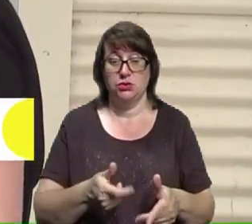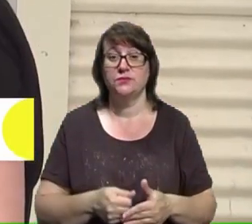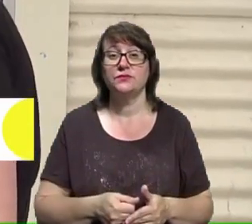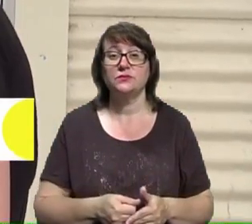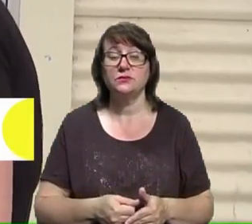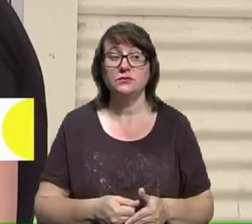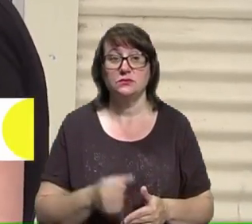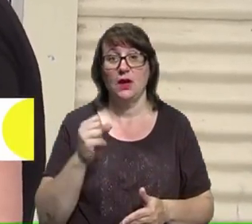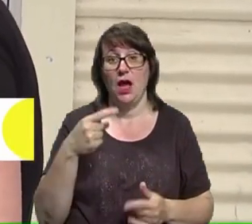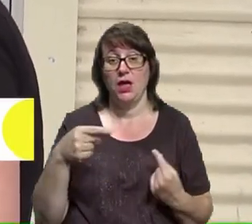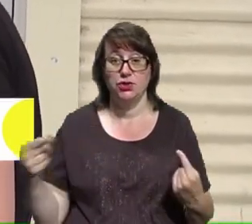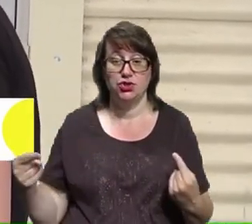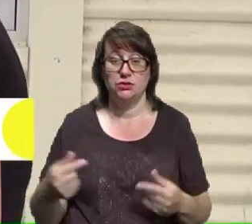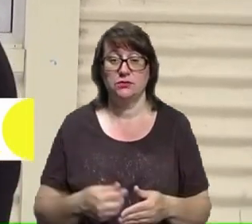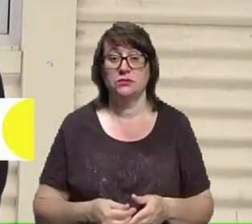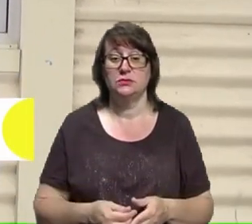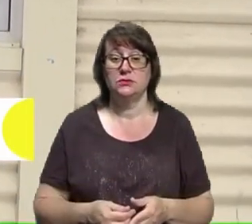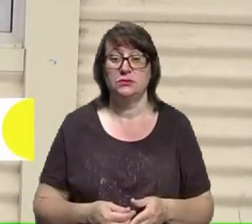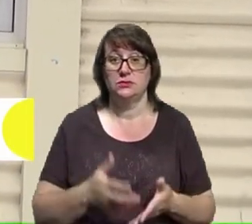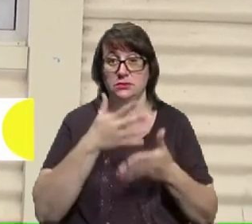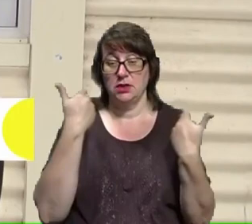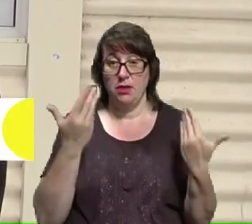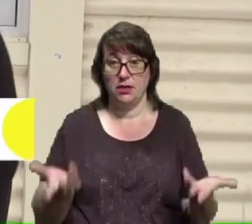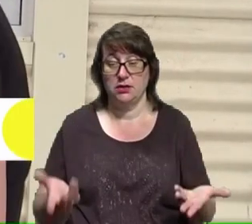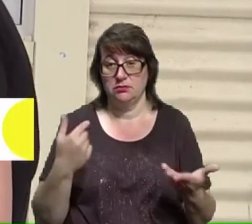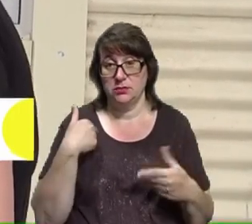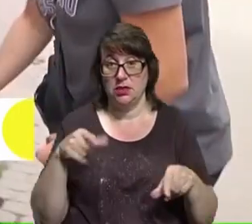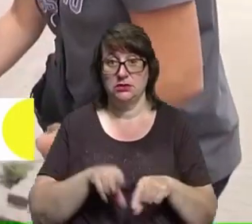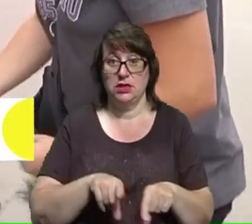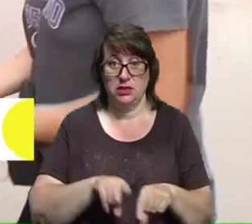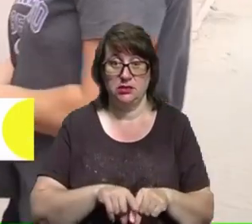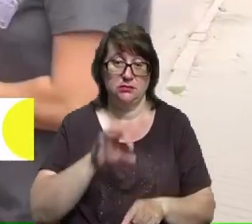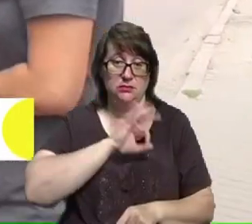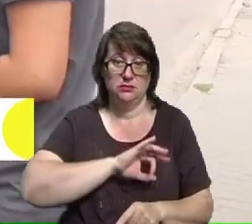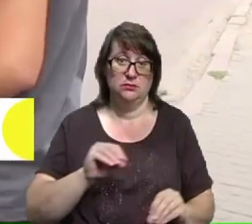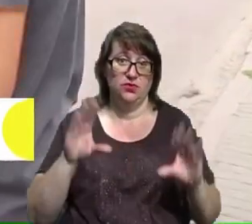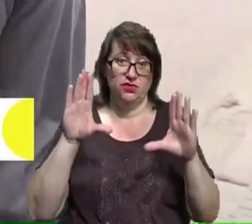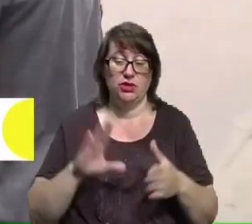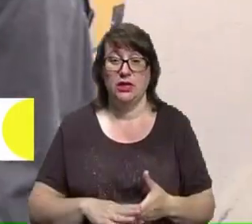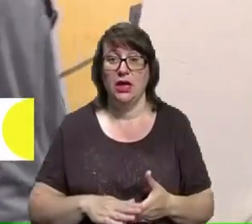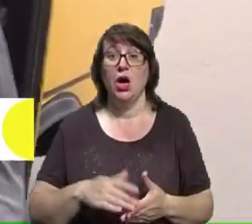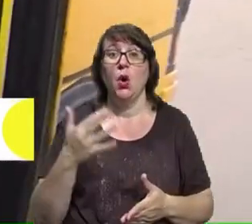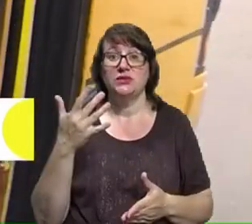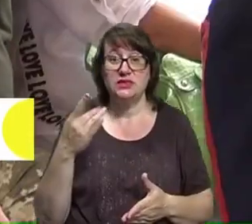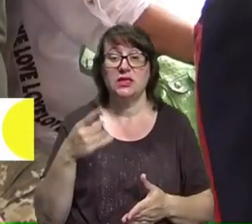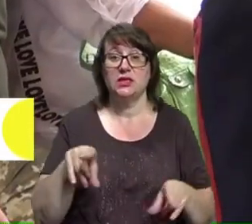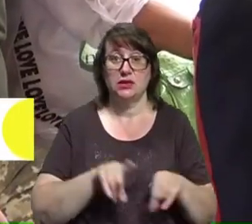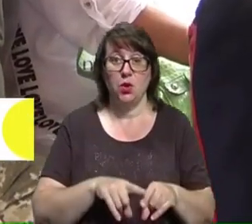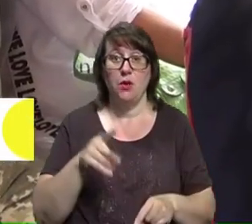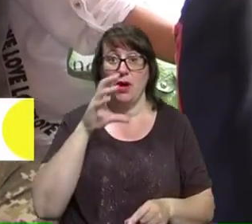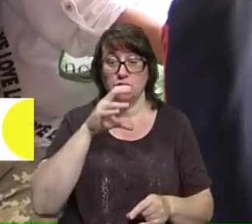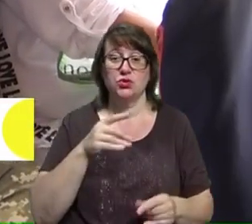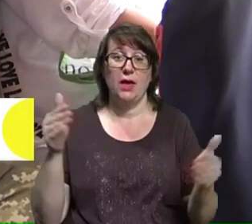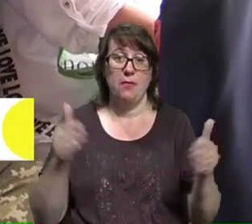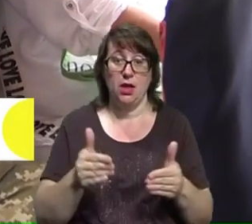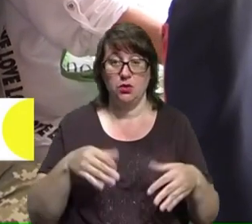інші немає абсолютно, я вважаю, сенсу повишати. Оскільки маршрутками нині їздить мало пасажирів, денної